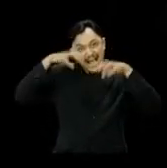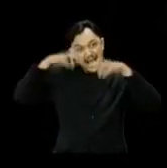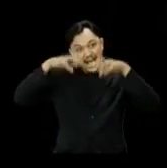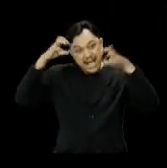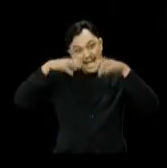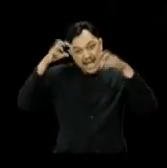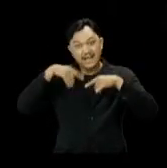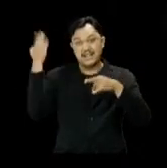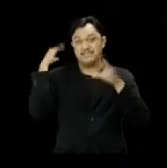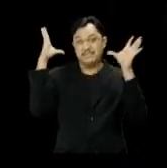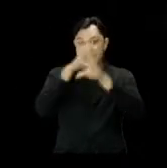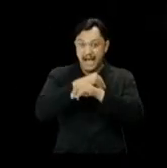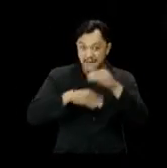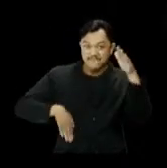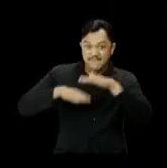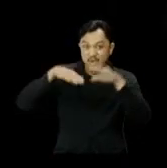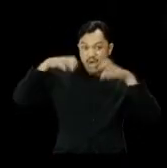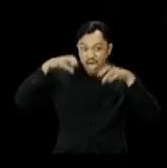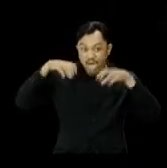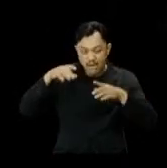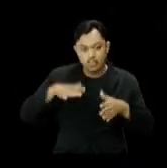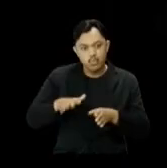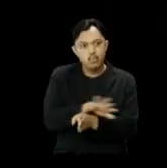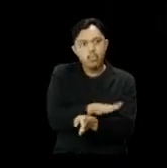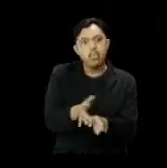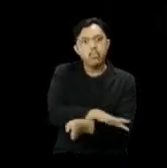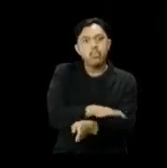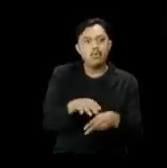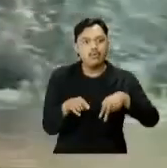meluap hingga setinggi lutut.